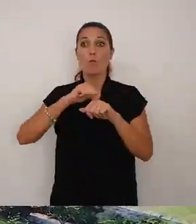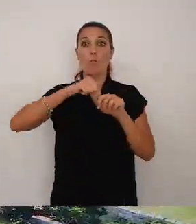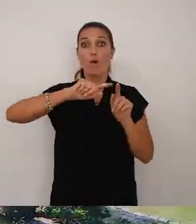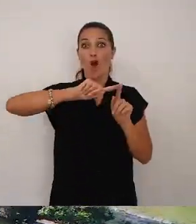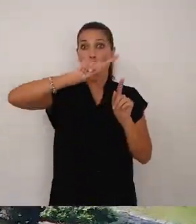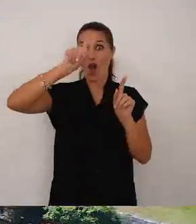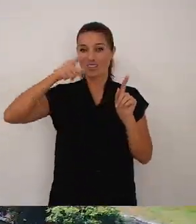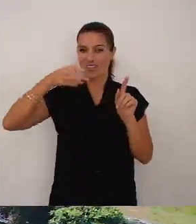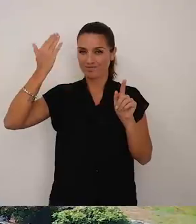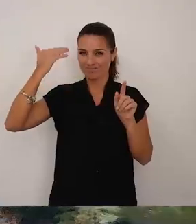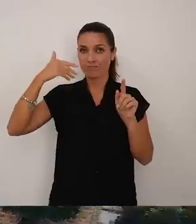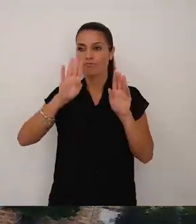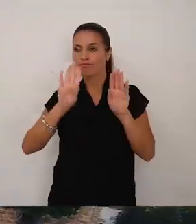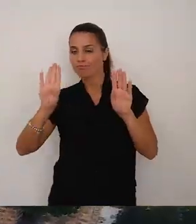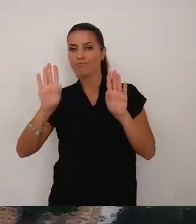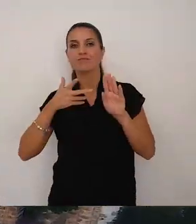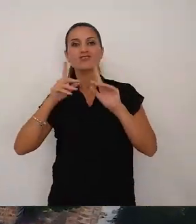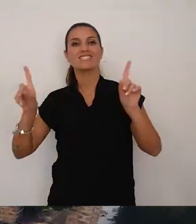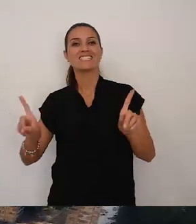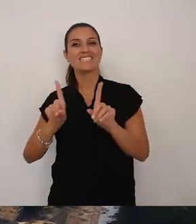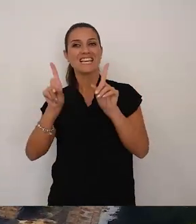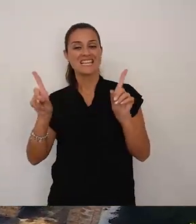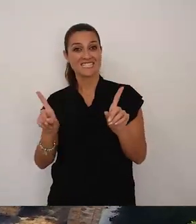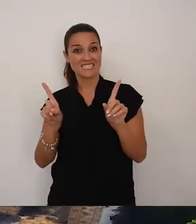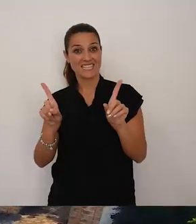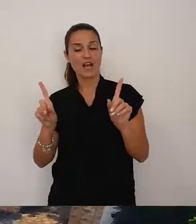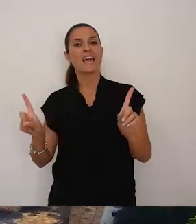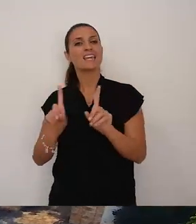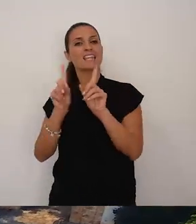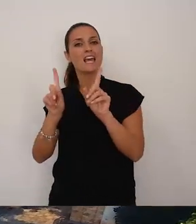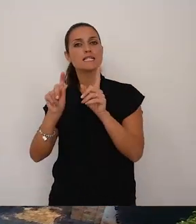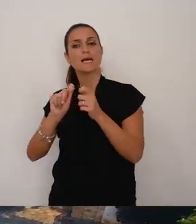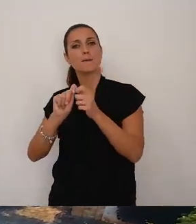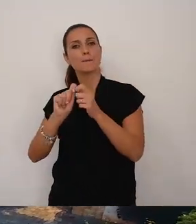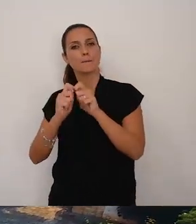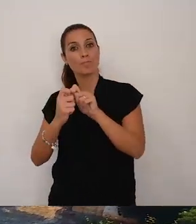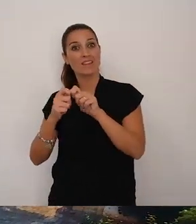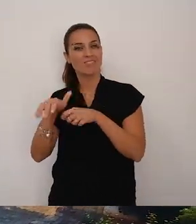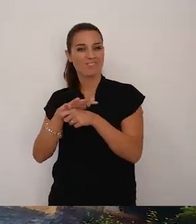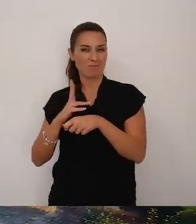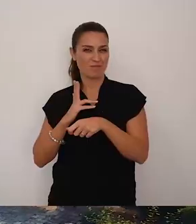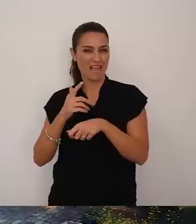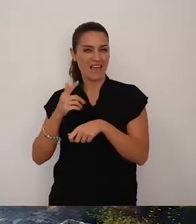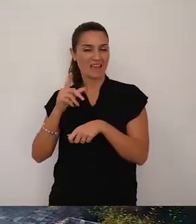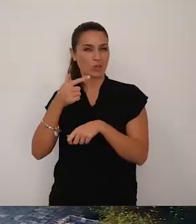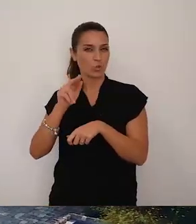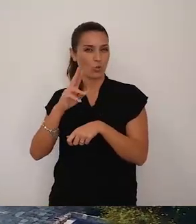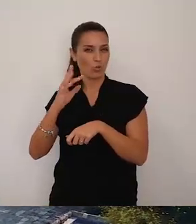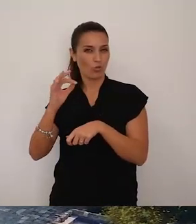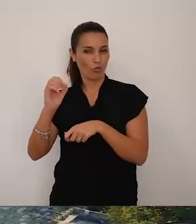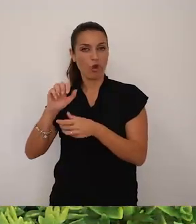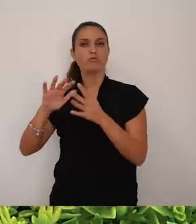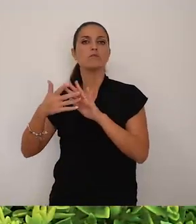Il portale era affiancato da un'antica chiesa trasformata dai Del Tufo in una delle tante residenze di campagna.